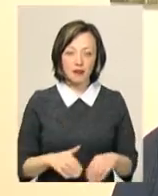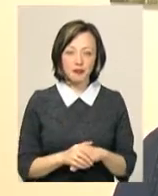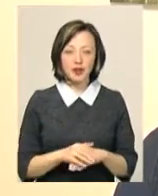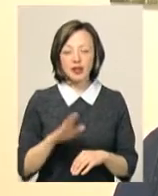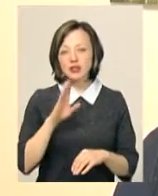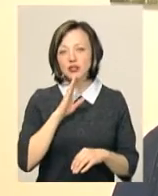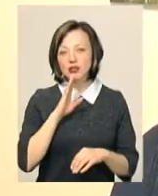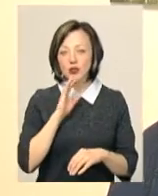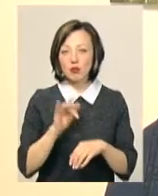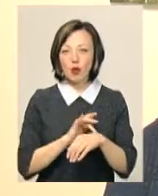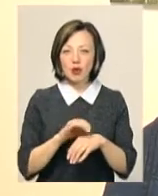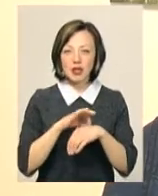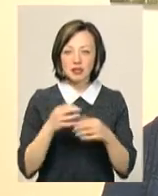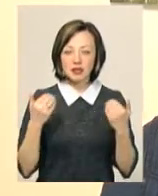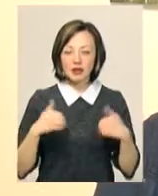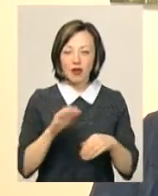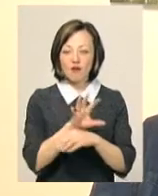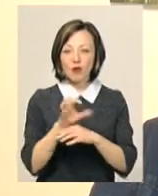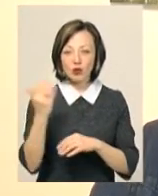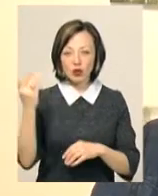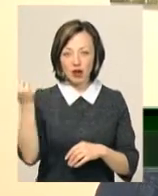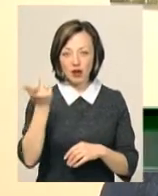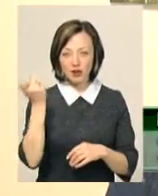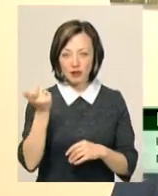Жіночим оголеним тілом в фотографії харків'ян